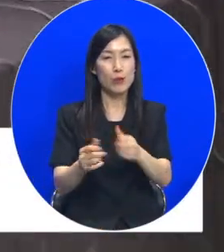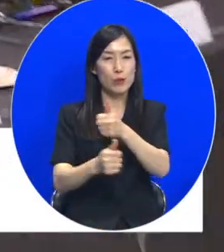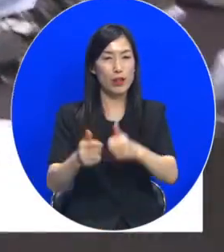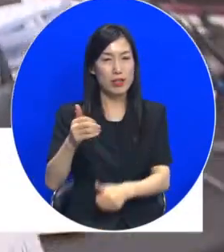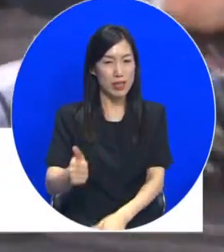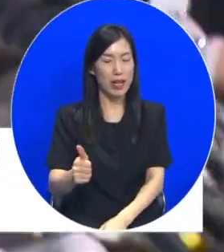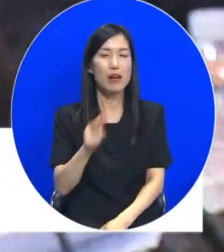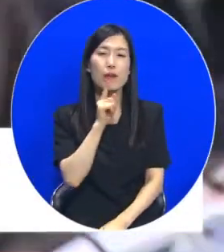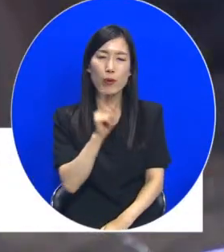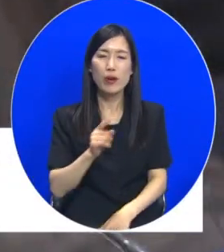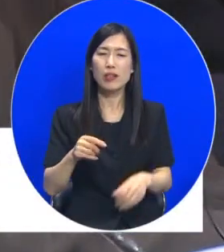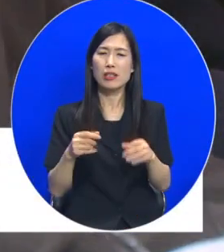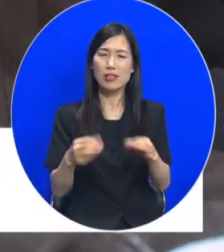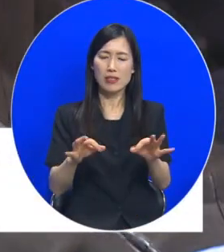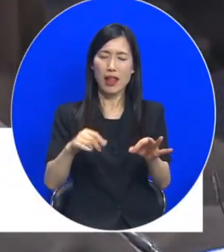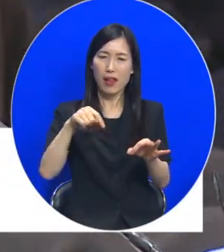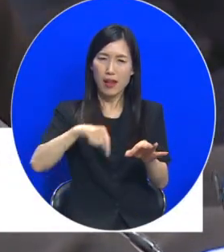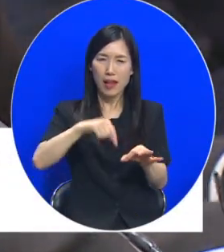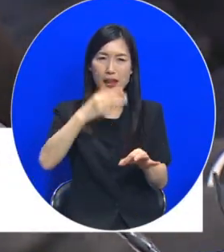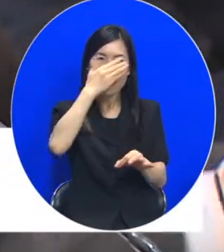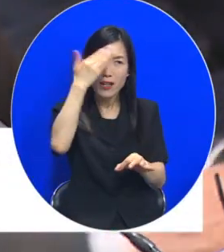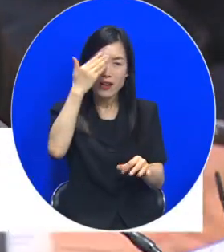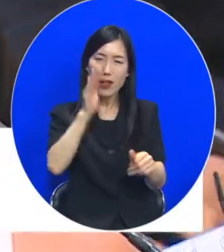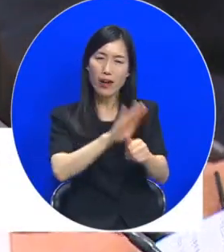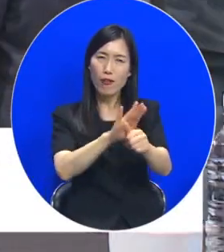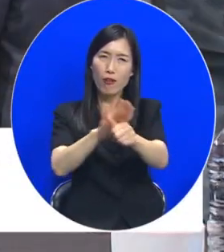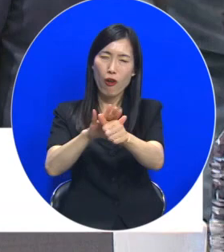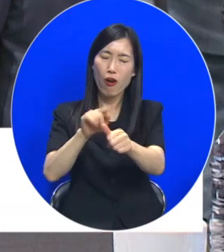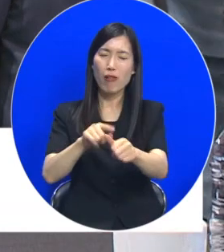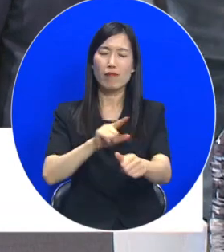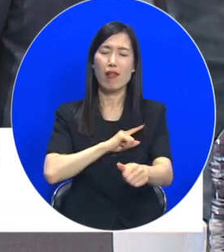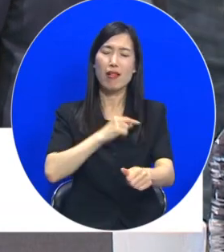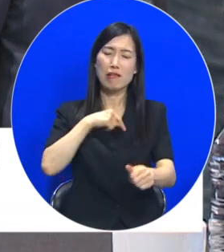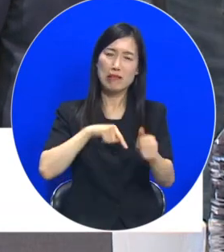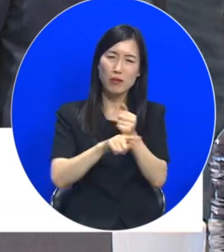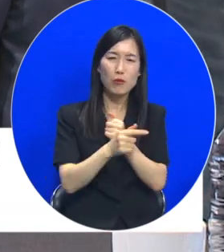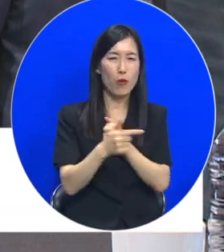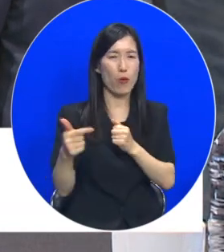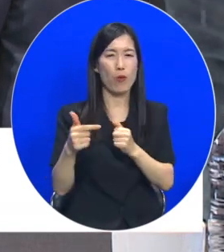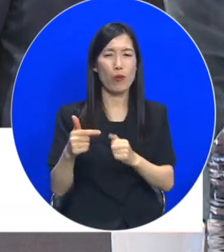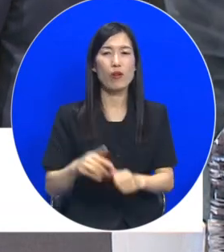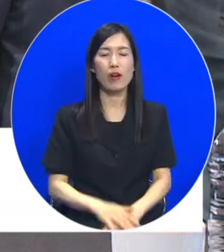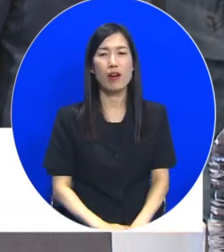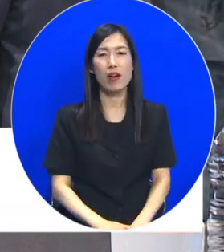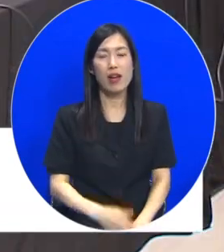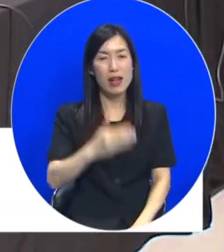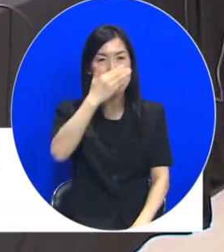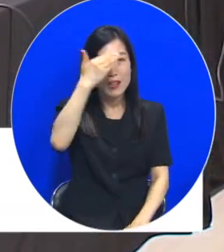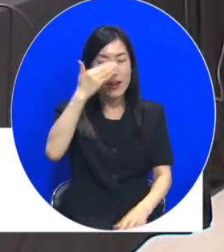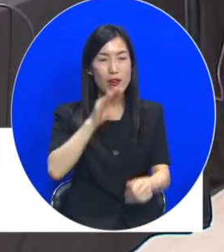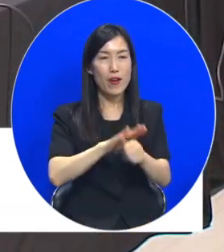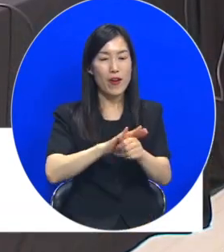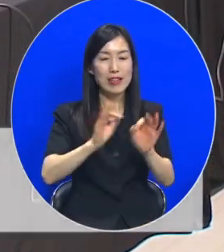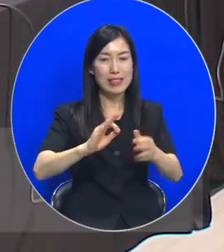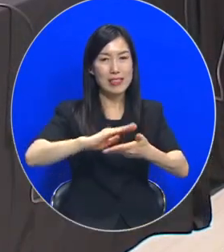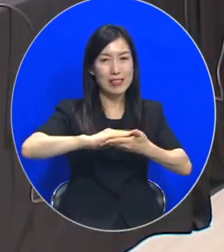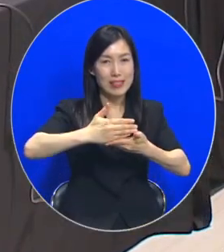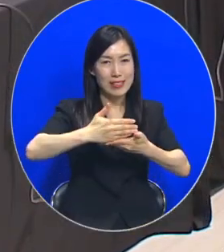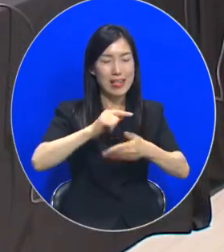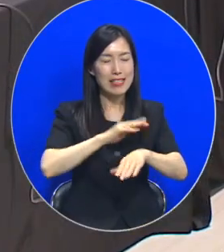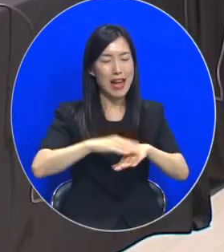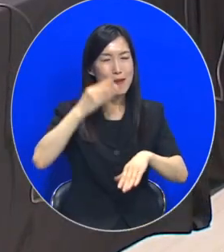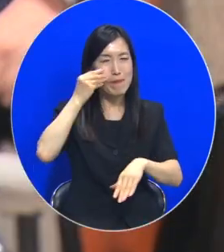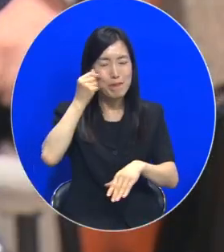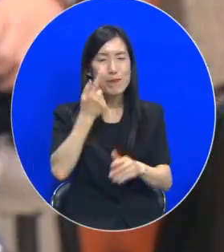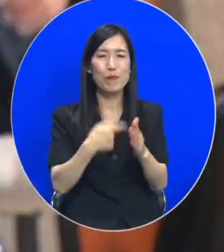협약식에서 은행의 청년층 지원이 가장 의미있는 사회공헌이라며 청년도약계좌 안착을 위한 은행권에 참여를